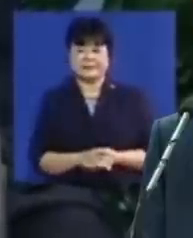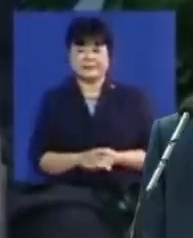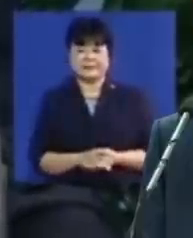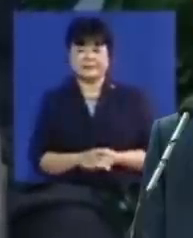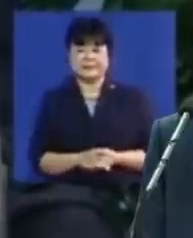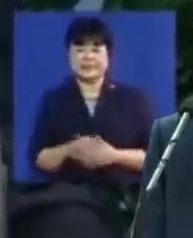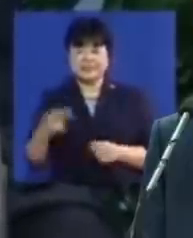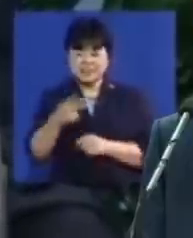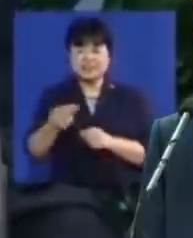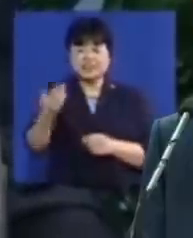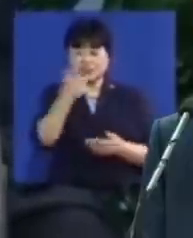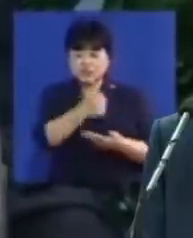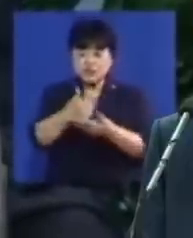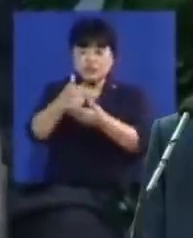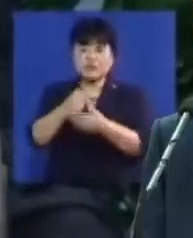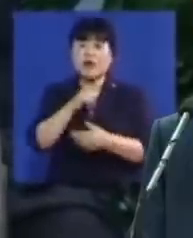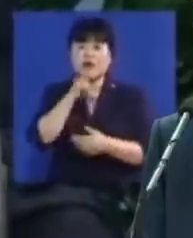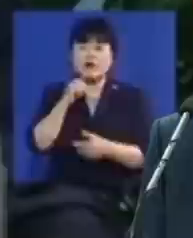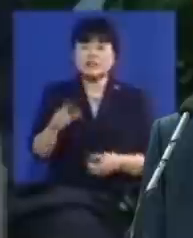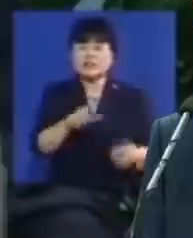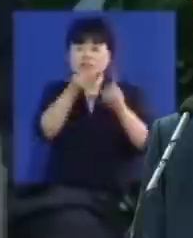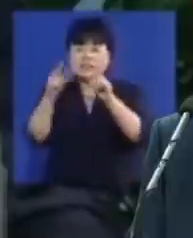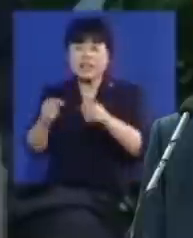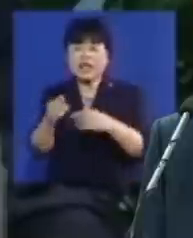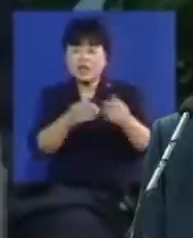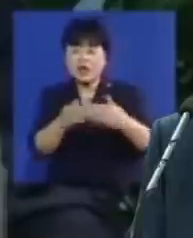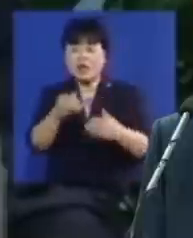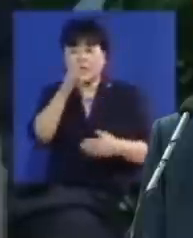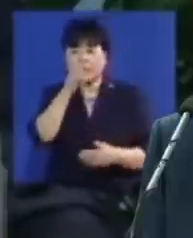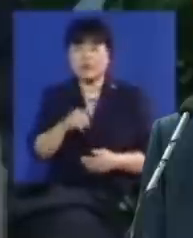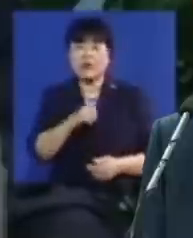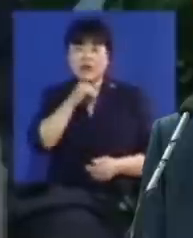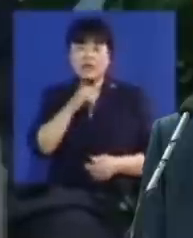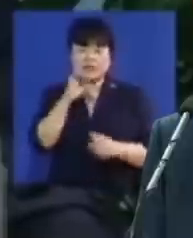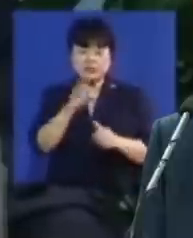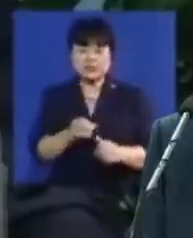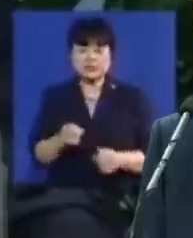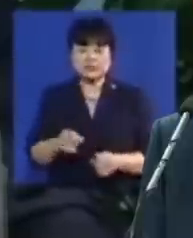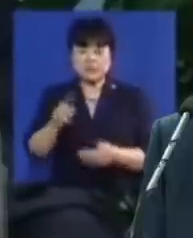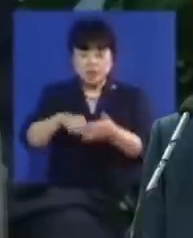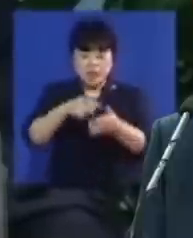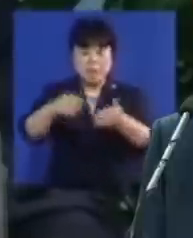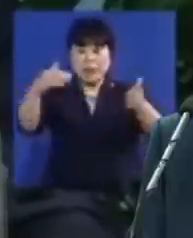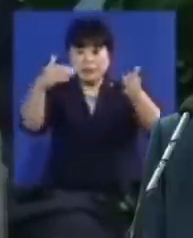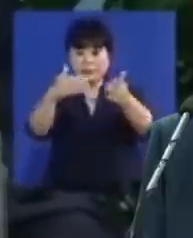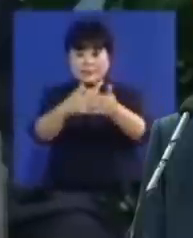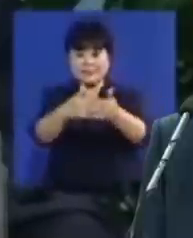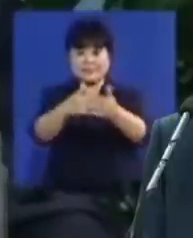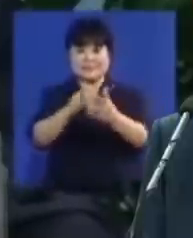2000년 전에 주님이 거지 생활을 이미 해서 가난과 저주를 청산해버렸는데